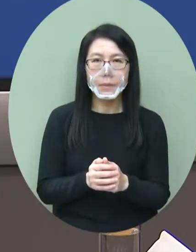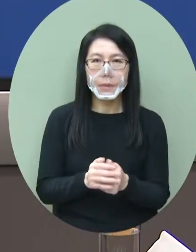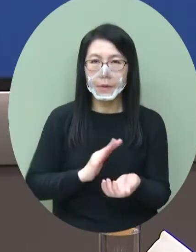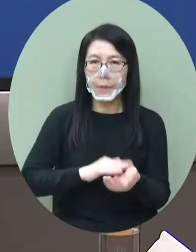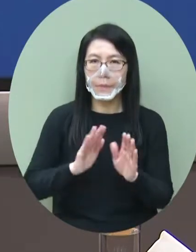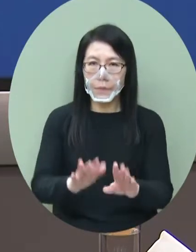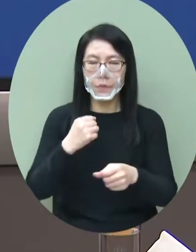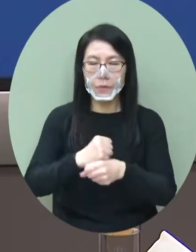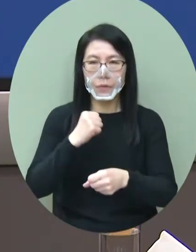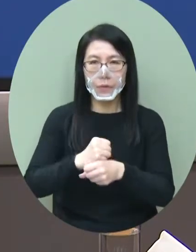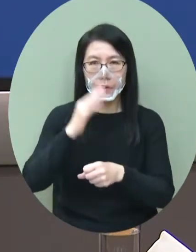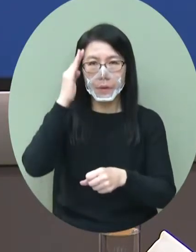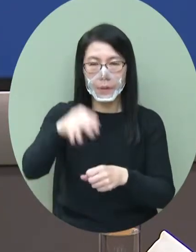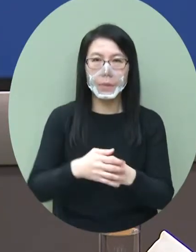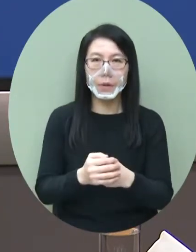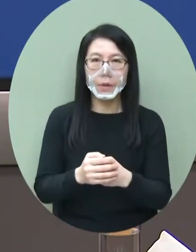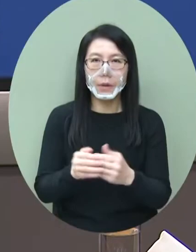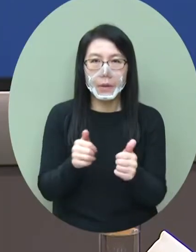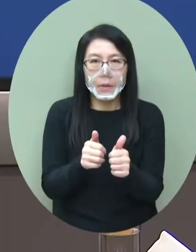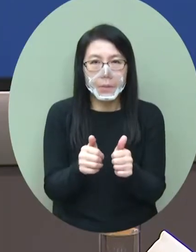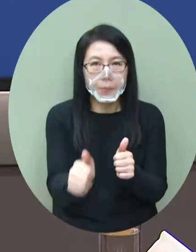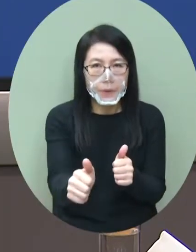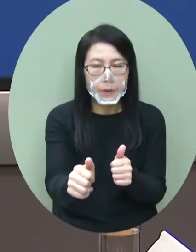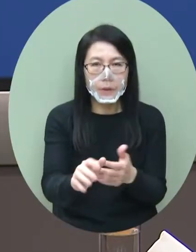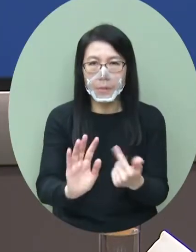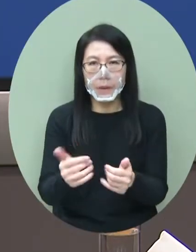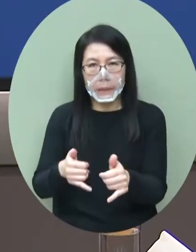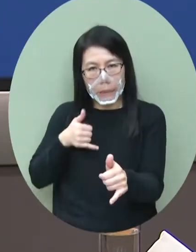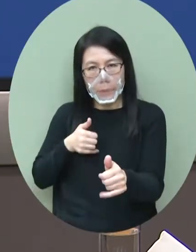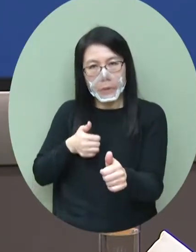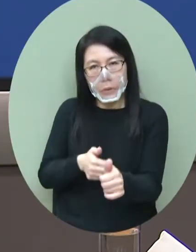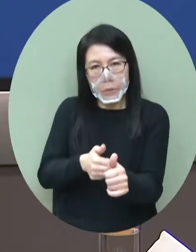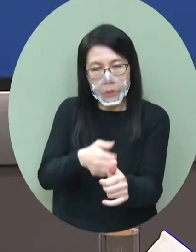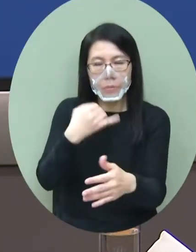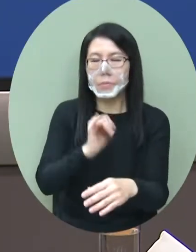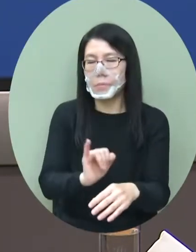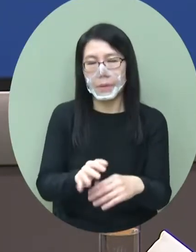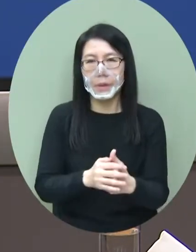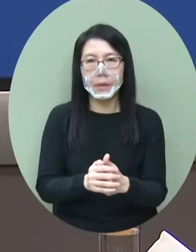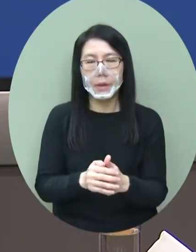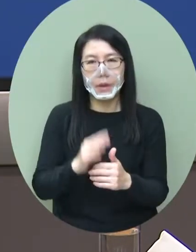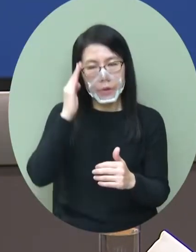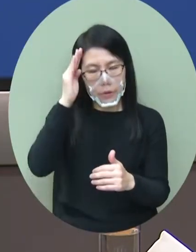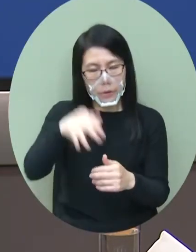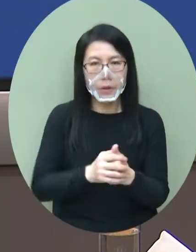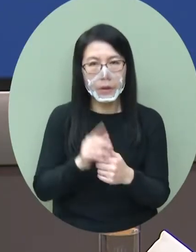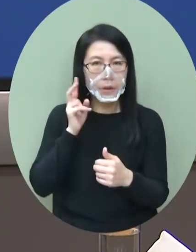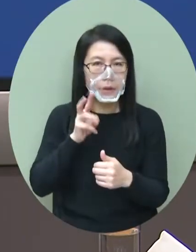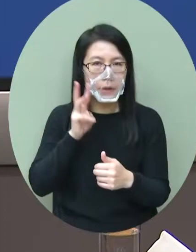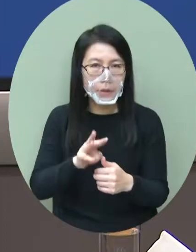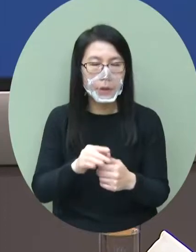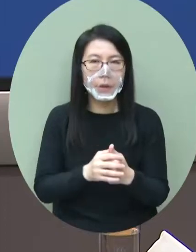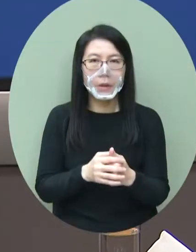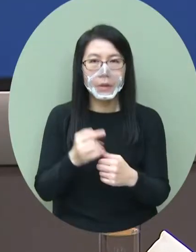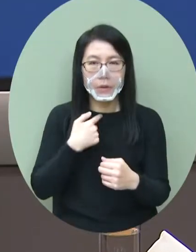追落后。所以现在已经按着这个未来这个几个礼拜会出现的不同的情